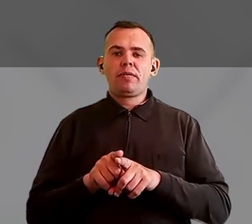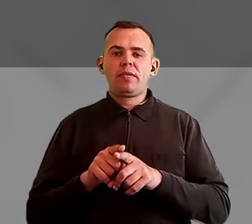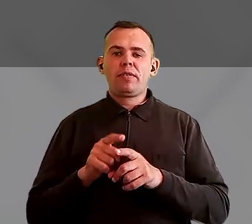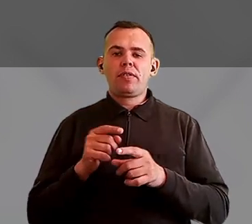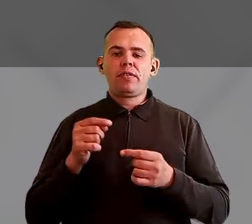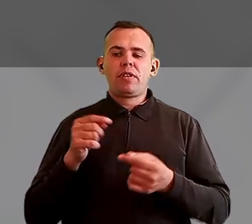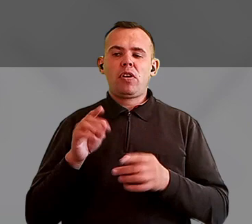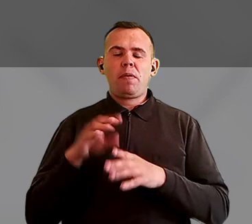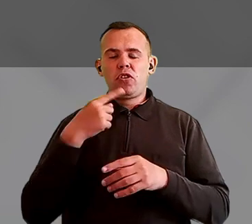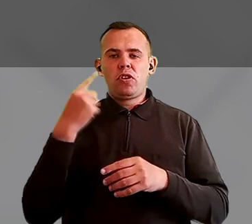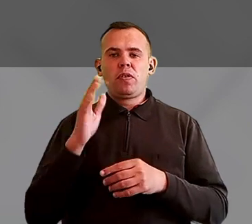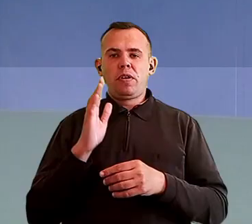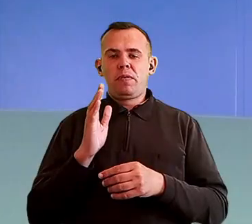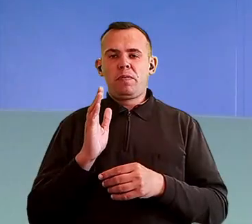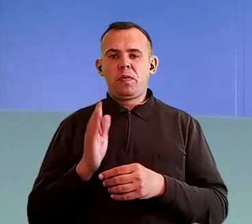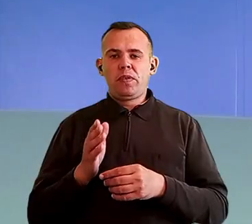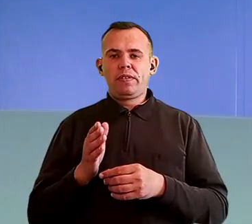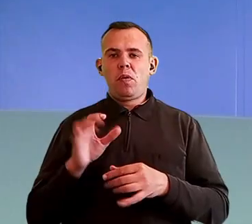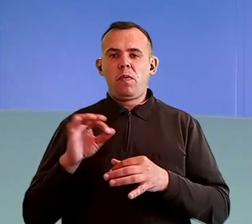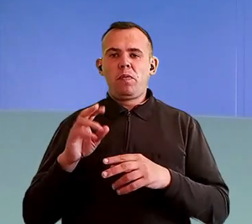буде проходити будівництво.